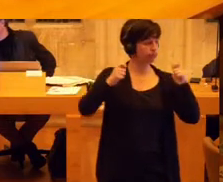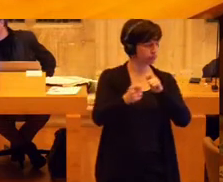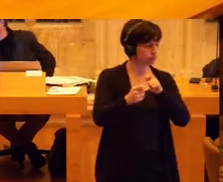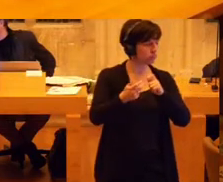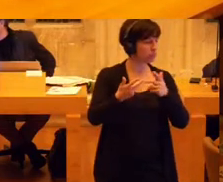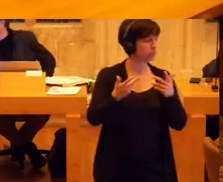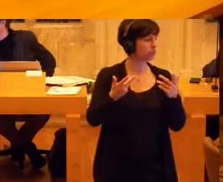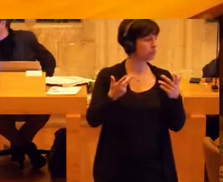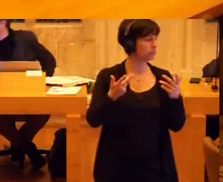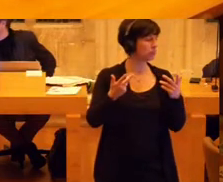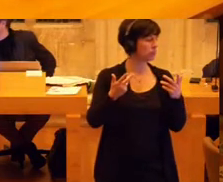Donc, Ludwig.